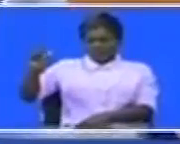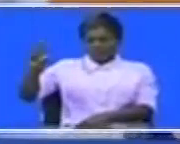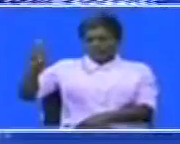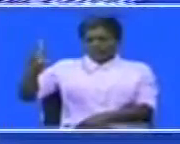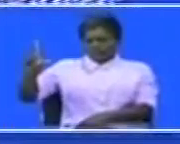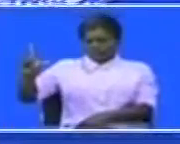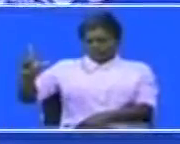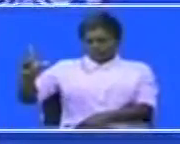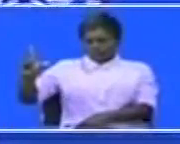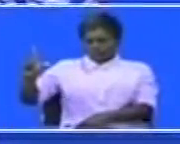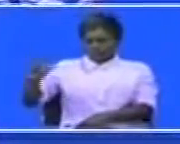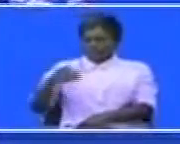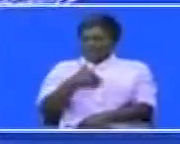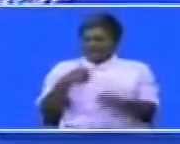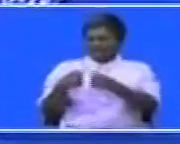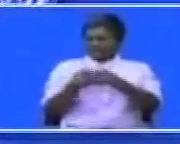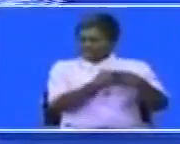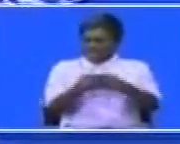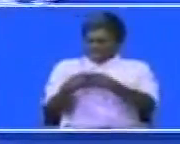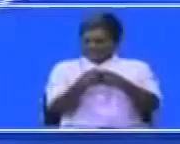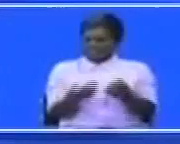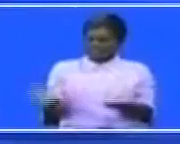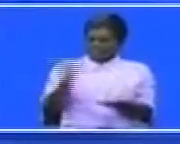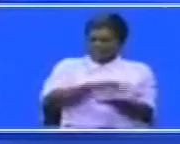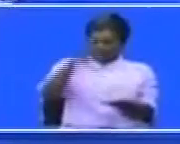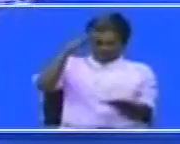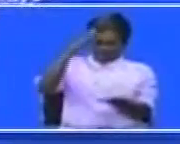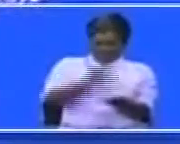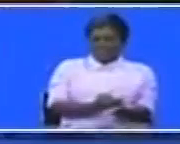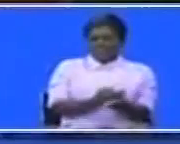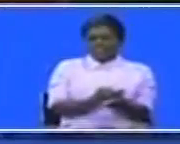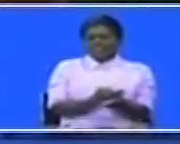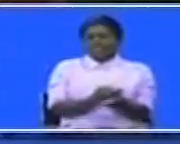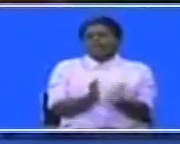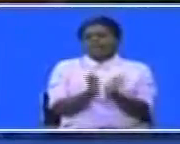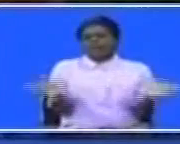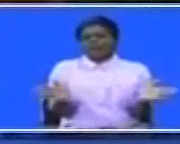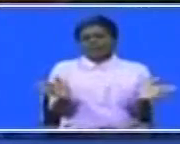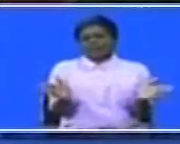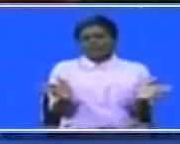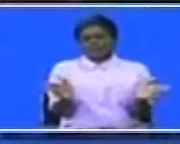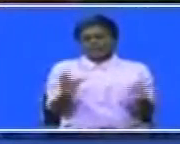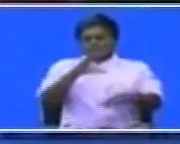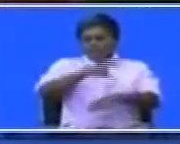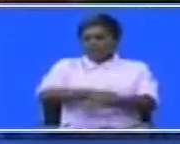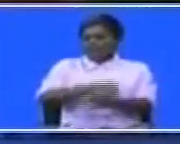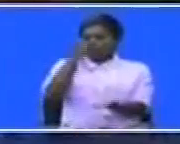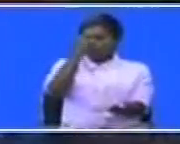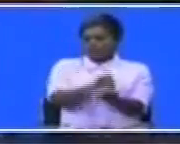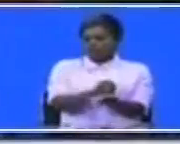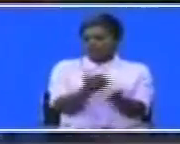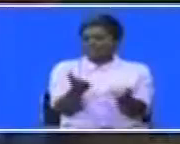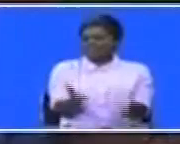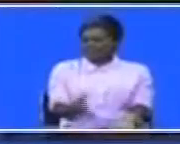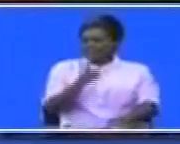Sophia Lepuchirit, wana changamoto ya kurejesha imani ya Wakenya kwenye utendakazi wa tume hiyo. You take office at a